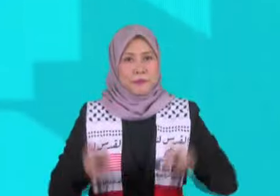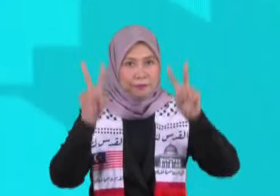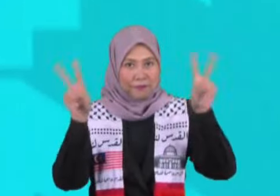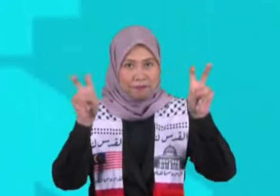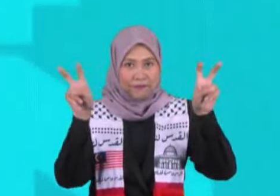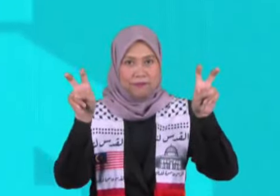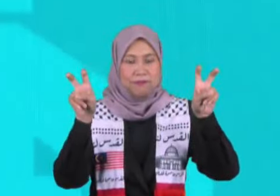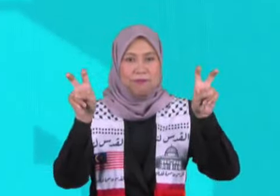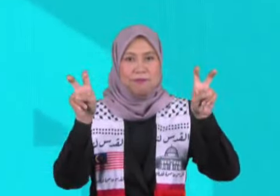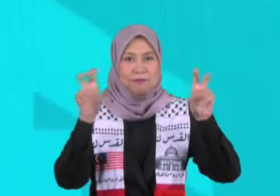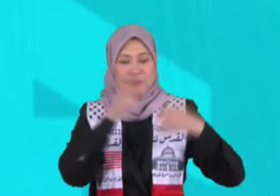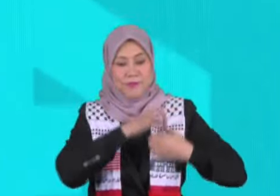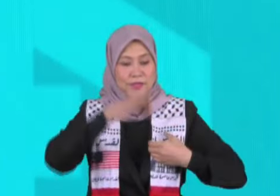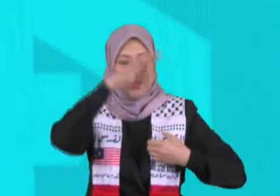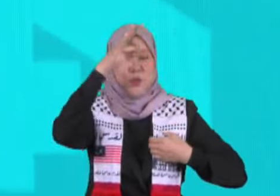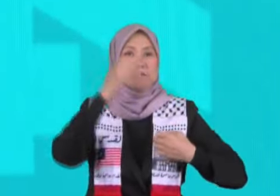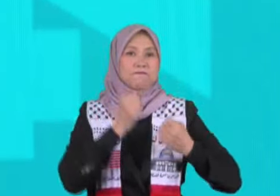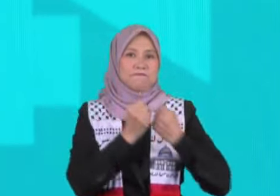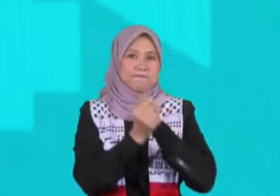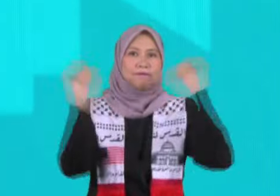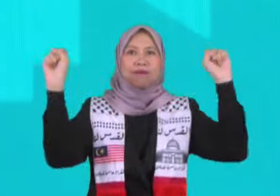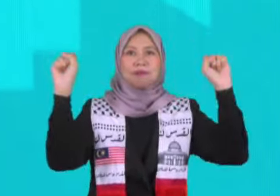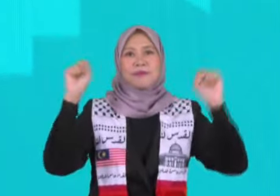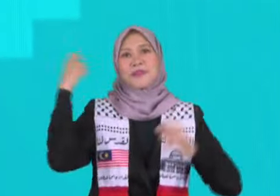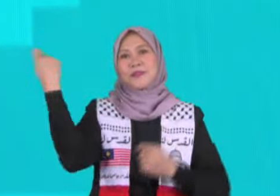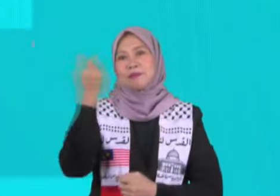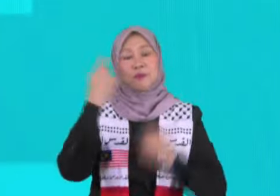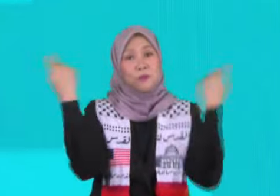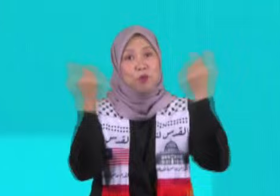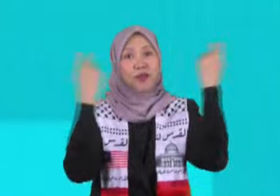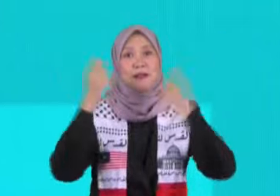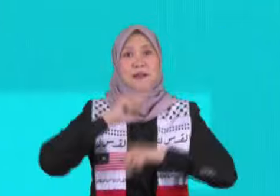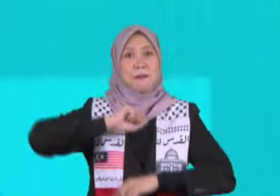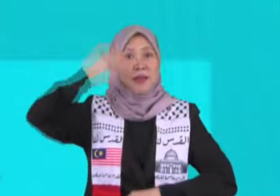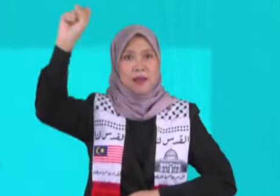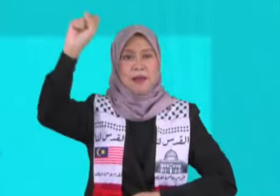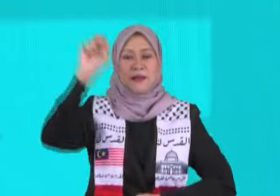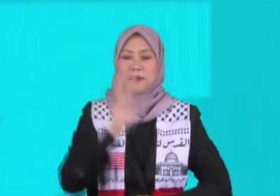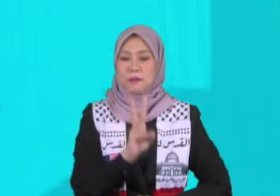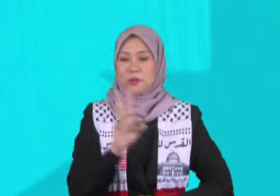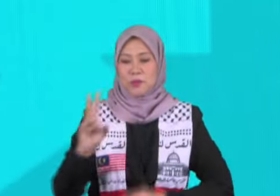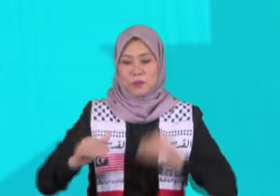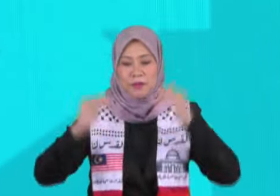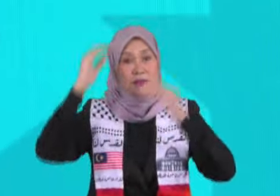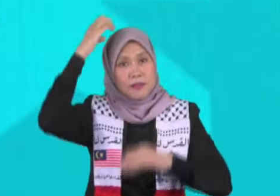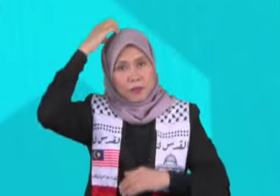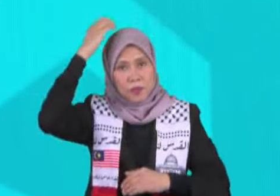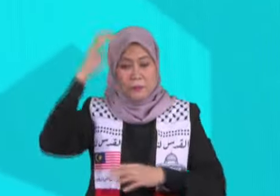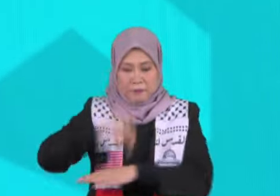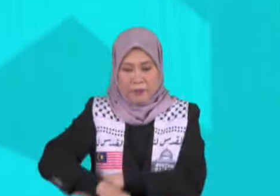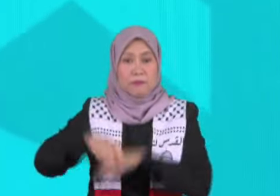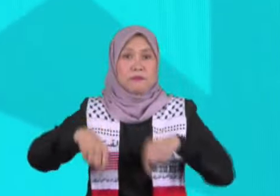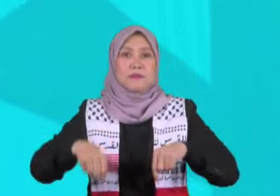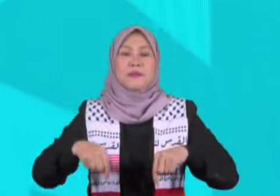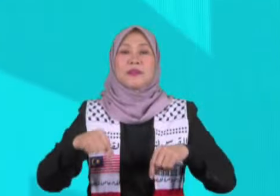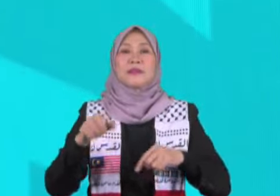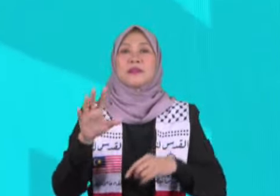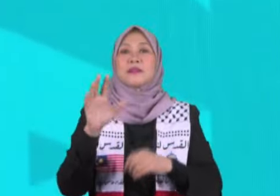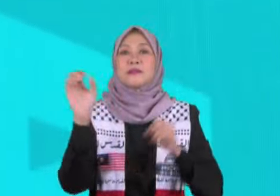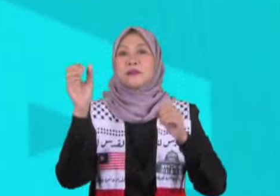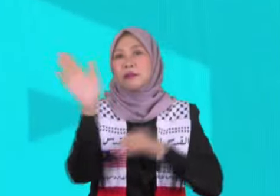Saudara, bertemakan Jiwa Merdeka, sambutan Hari Kebangsaan ke-67 peringkat Selangor akan berlangsung malam ini di